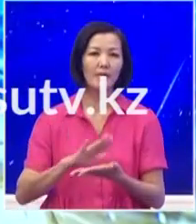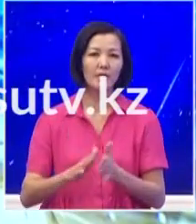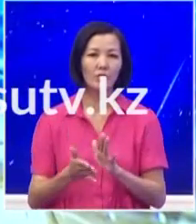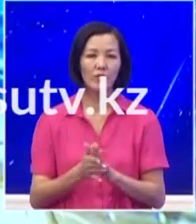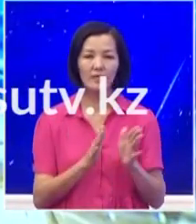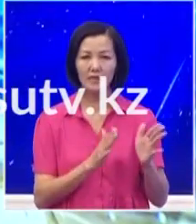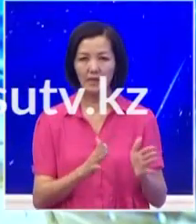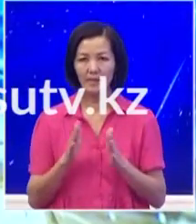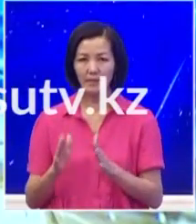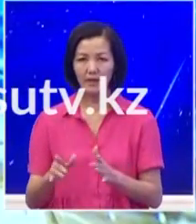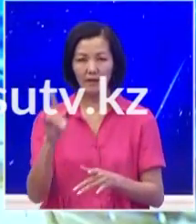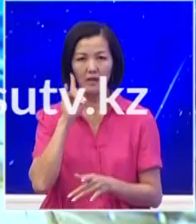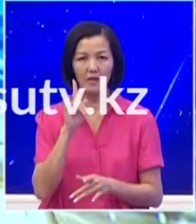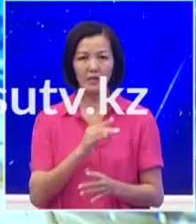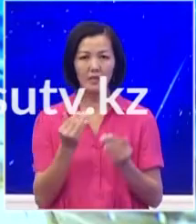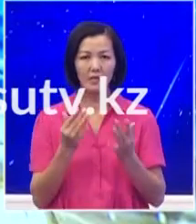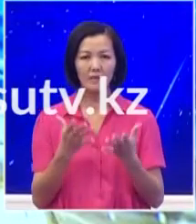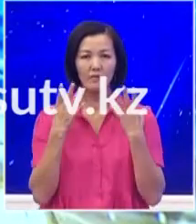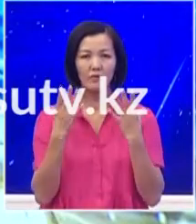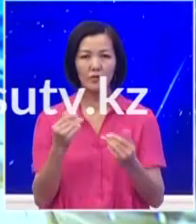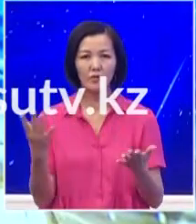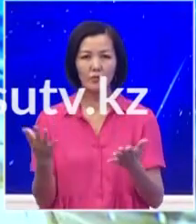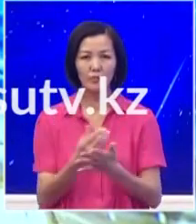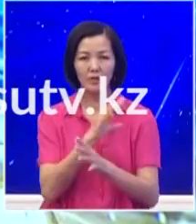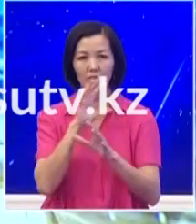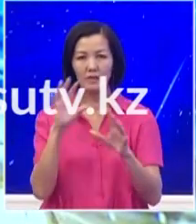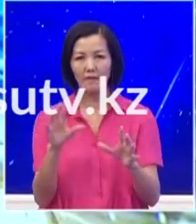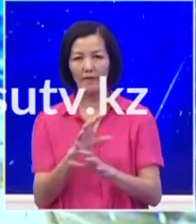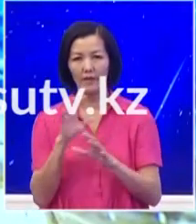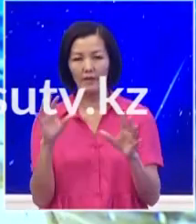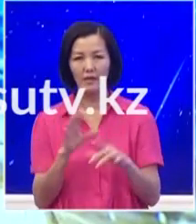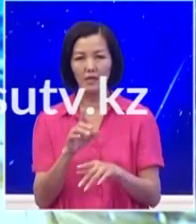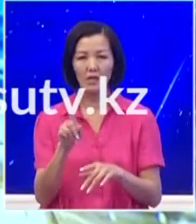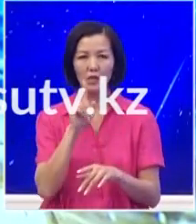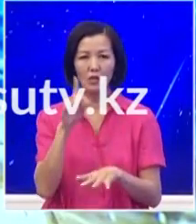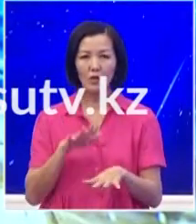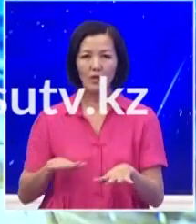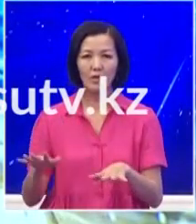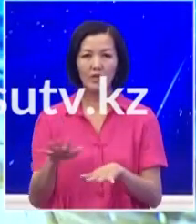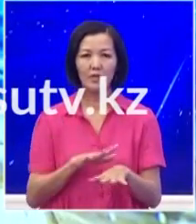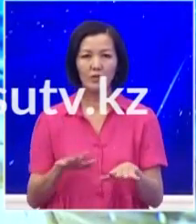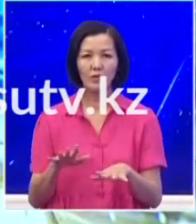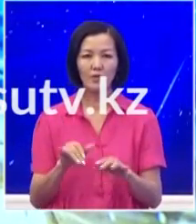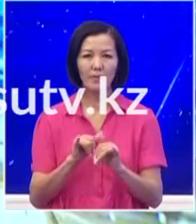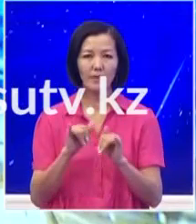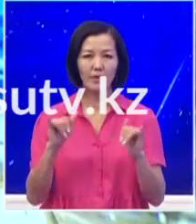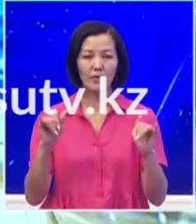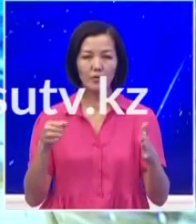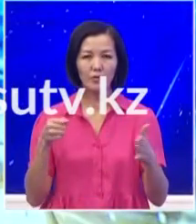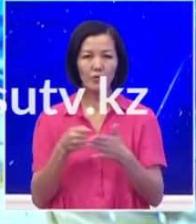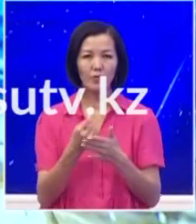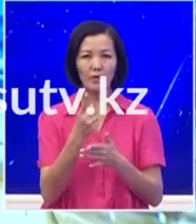Эпидситуация стабильна. Казахстан на сегодняшний день успешно сохраняет свои позиции в зеленой зоне. Индекс прироста не достигает